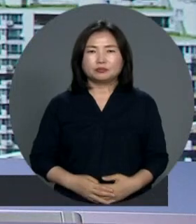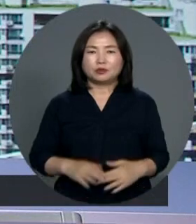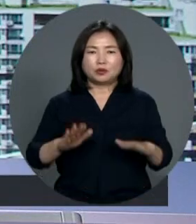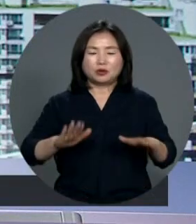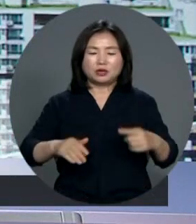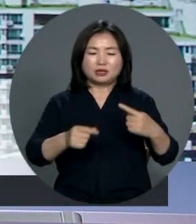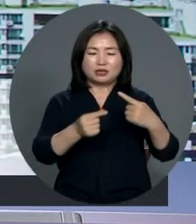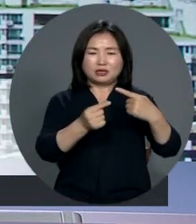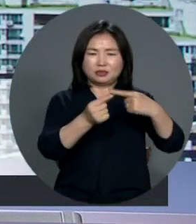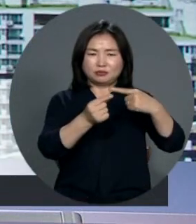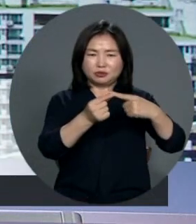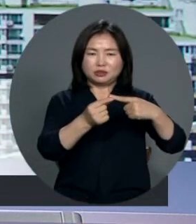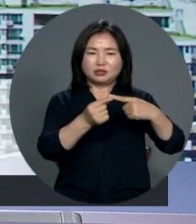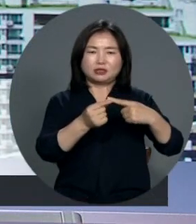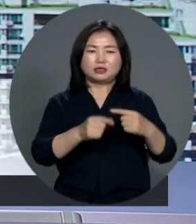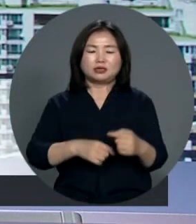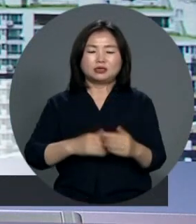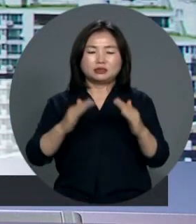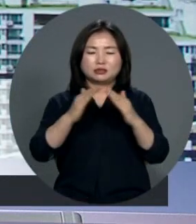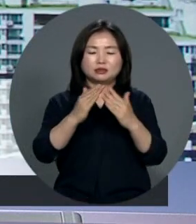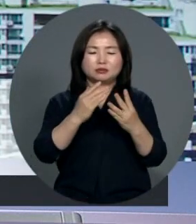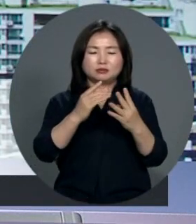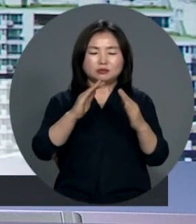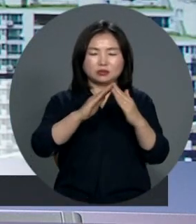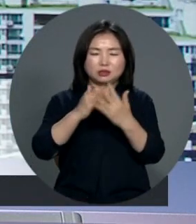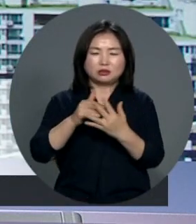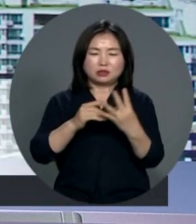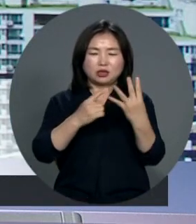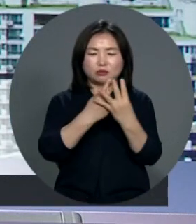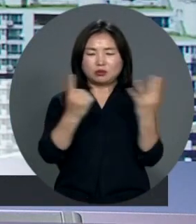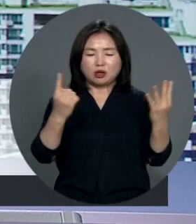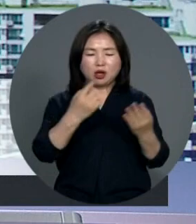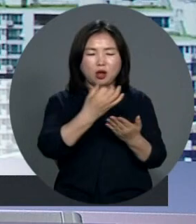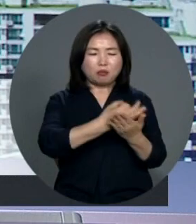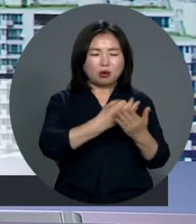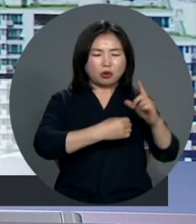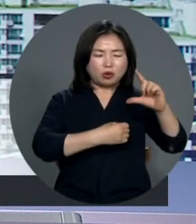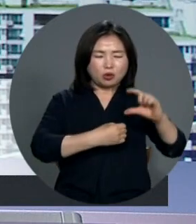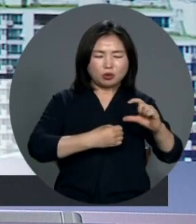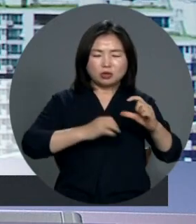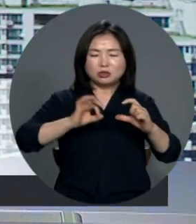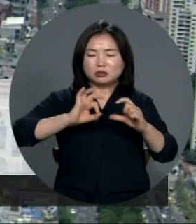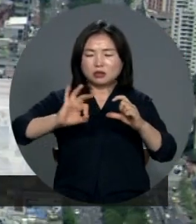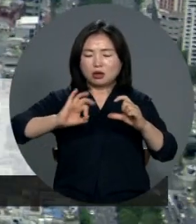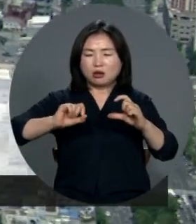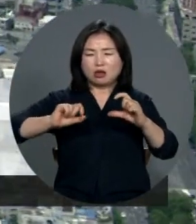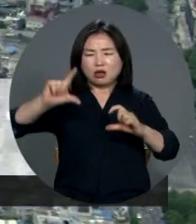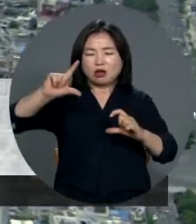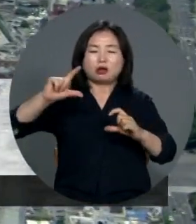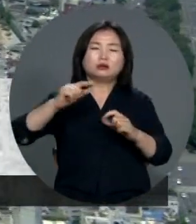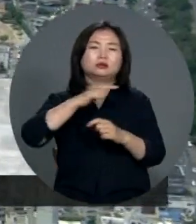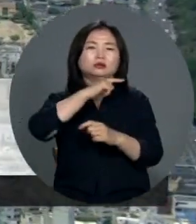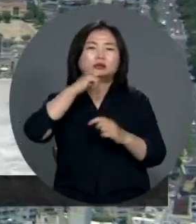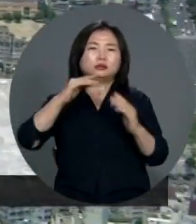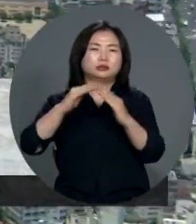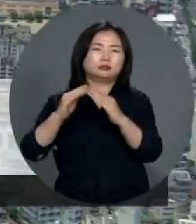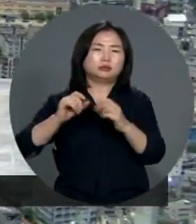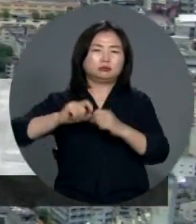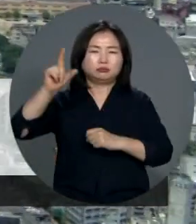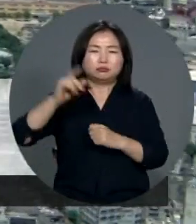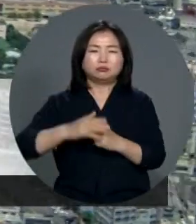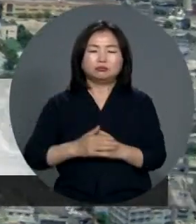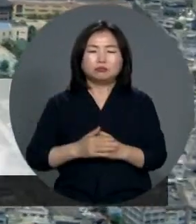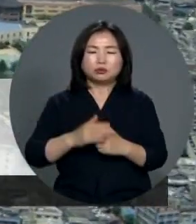올해 1분기 전체 가구네 집 중 한 집이 번 돈보다 쓴 돈이 더 많은 적자 가구로 나타났습니다